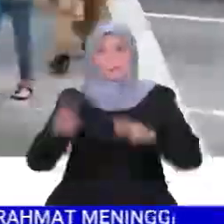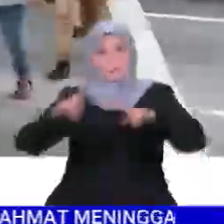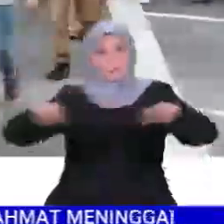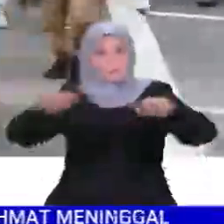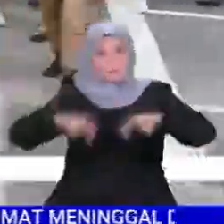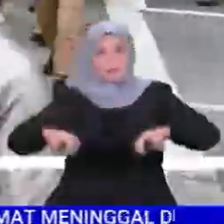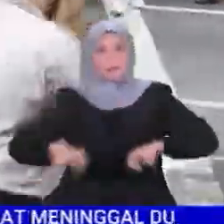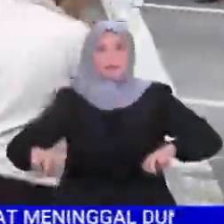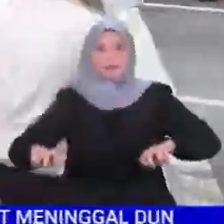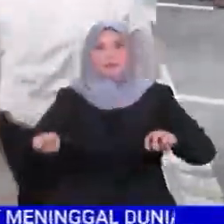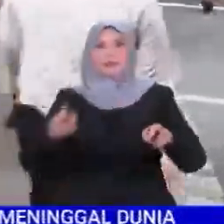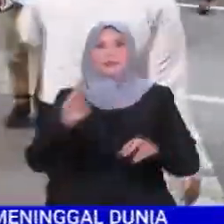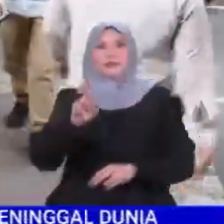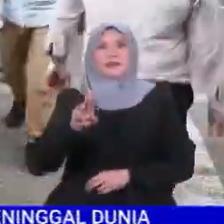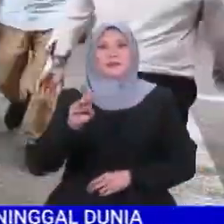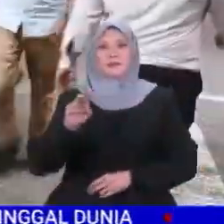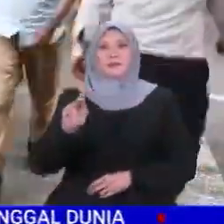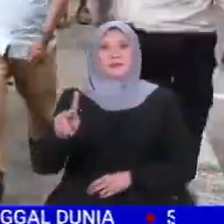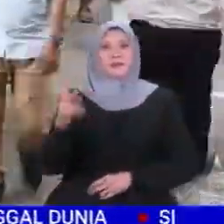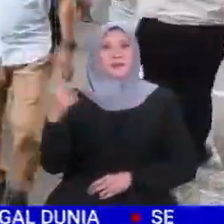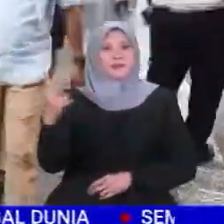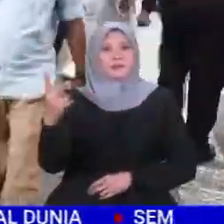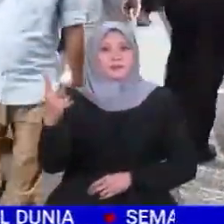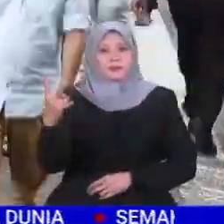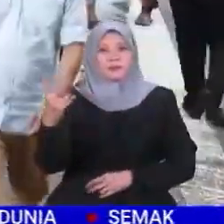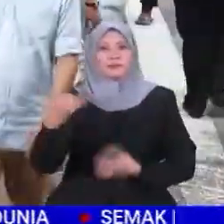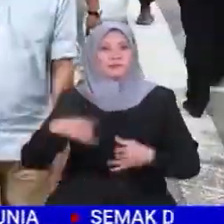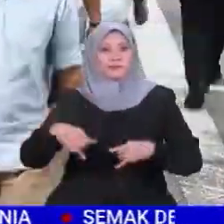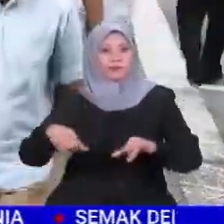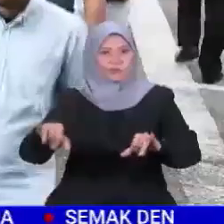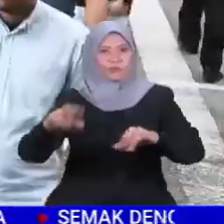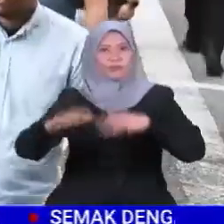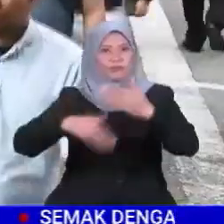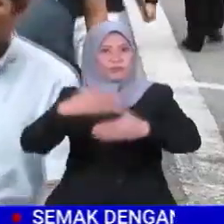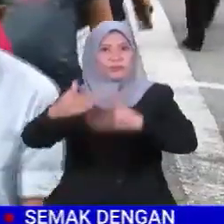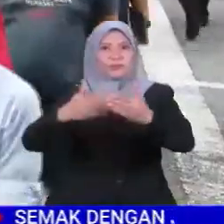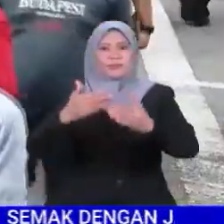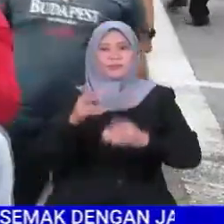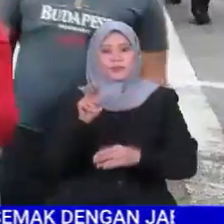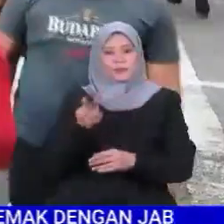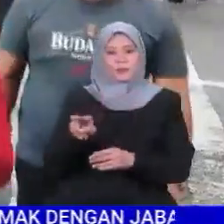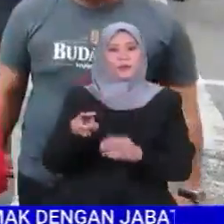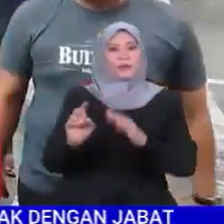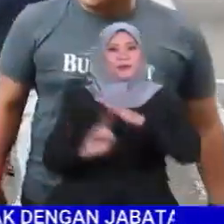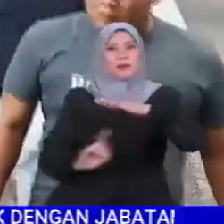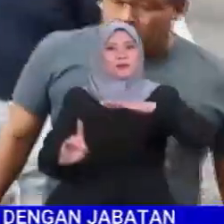Kajian separuh penggal rancangan Malaysia ke-12 yang sedang dijalankan juga akan melihat